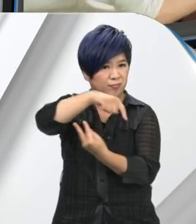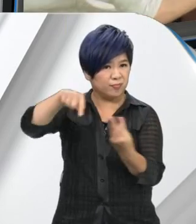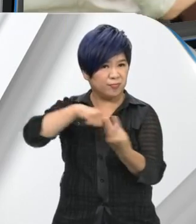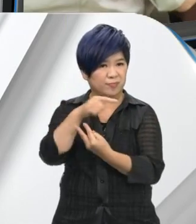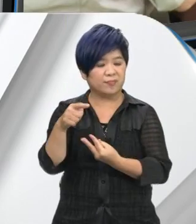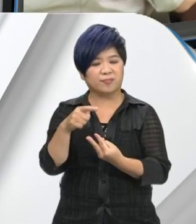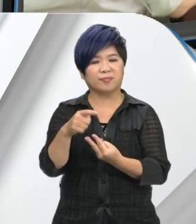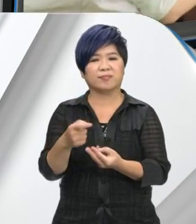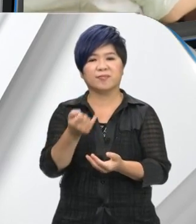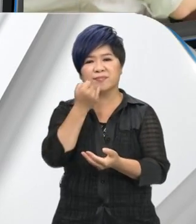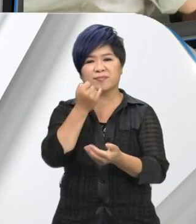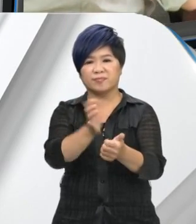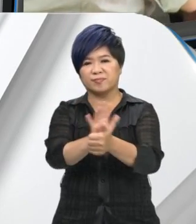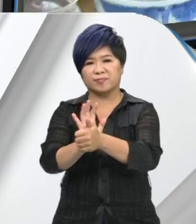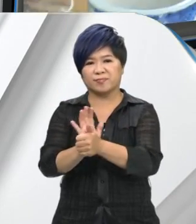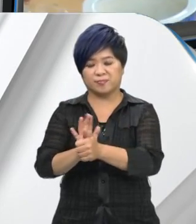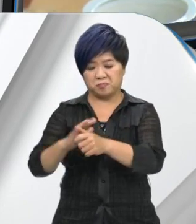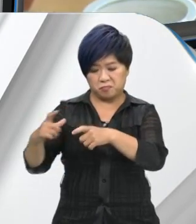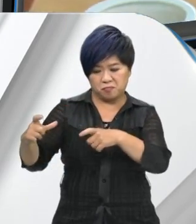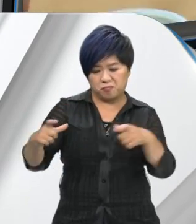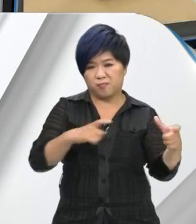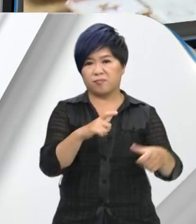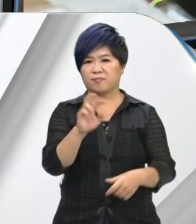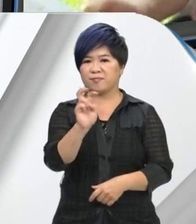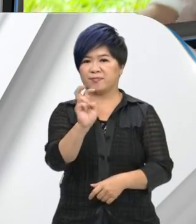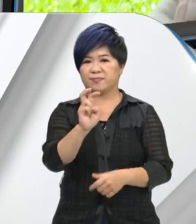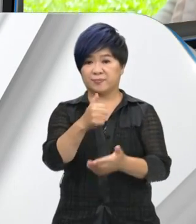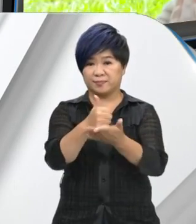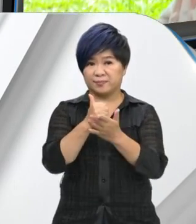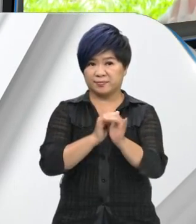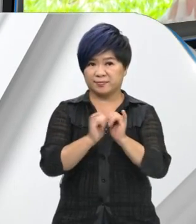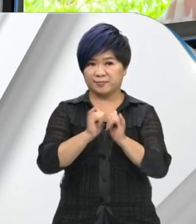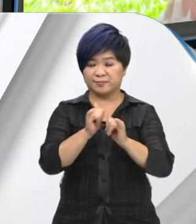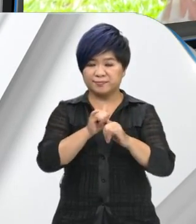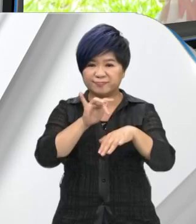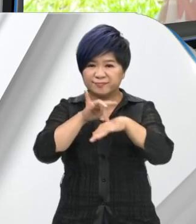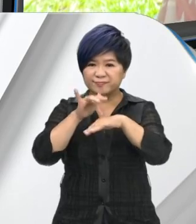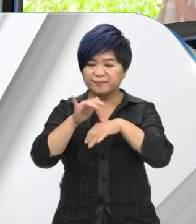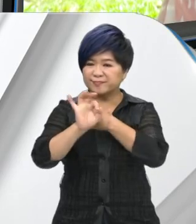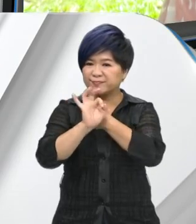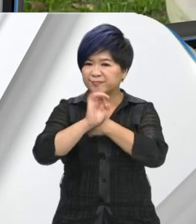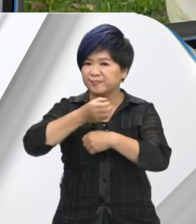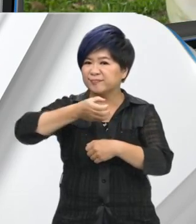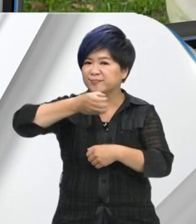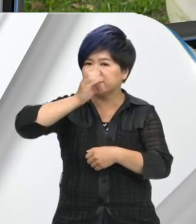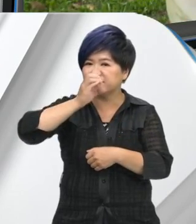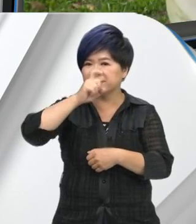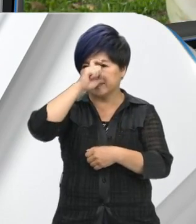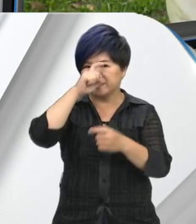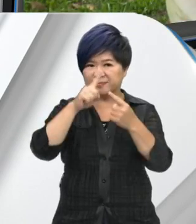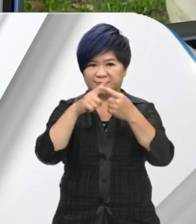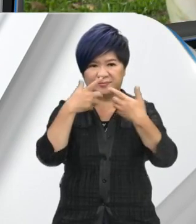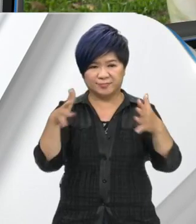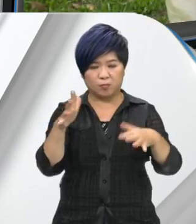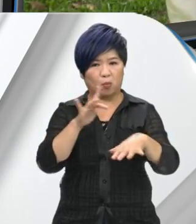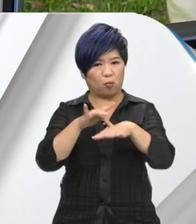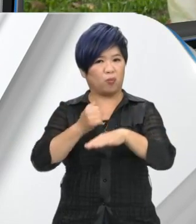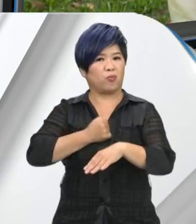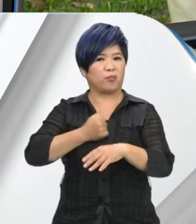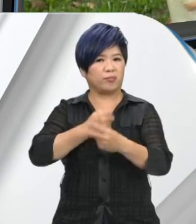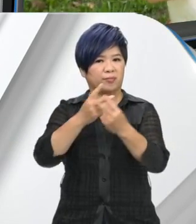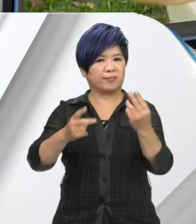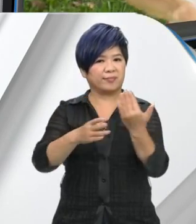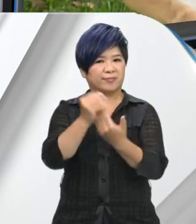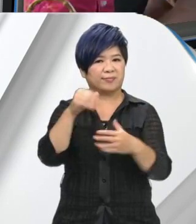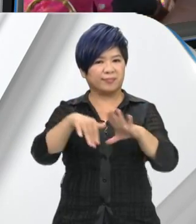制出的叶茶，可以20桌的茶席，邀请民众来体验试茶，希望有行客多年来认识客家族的